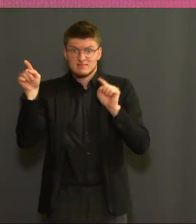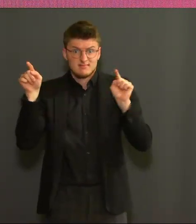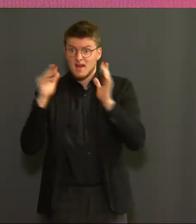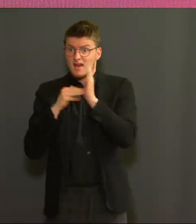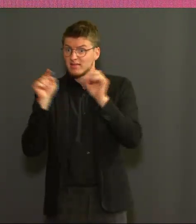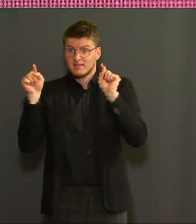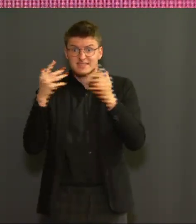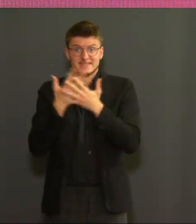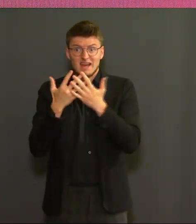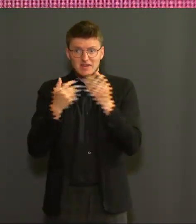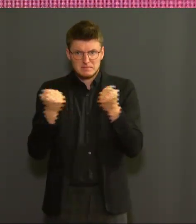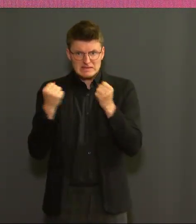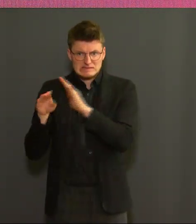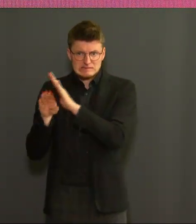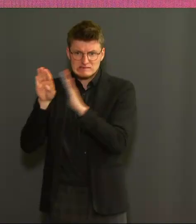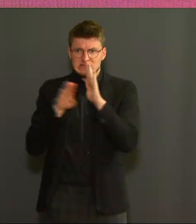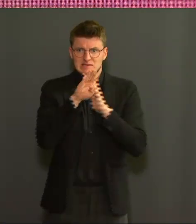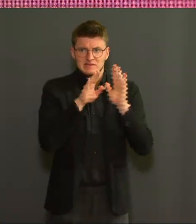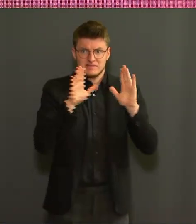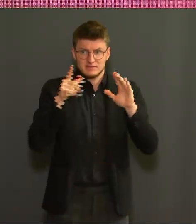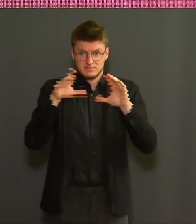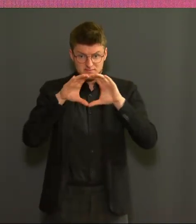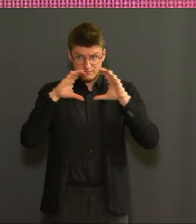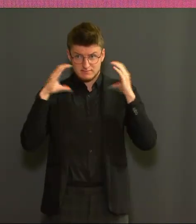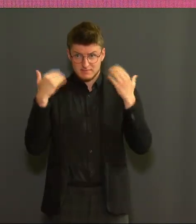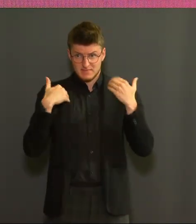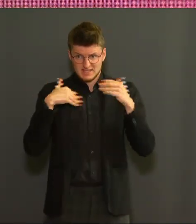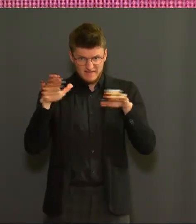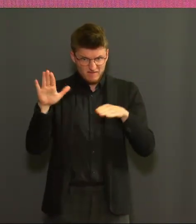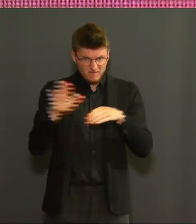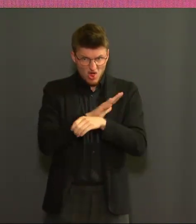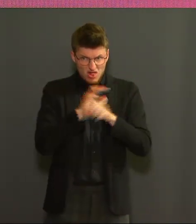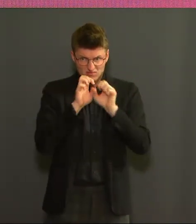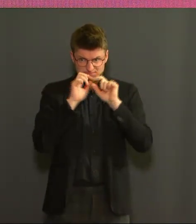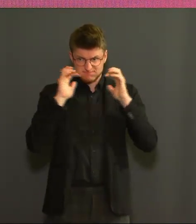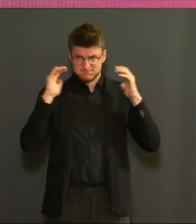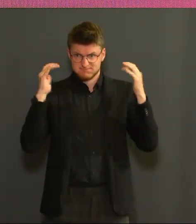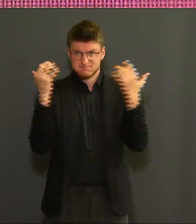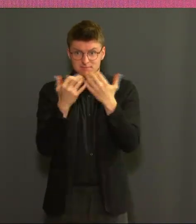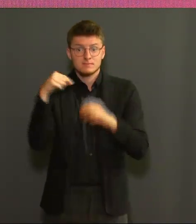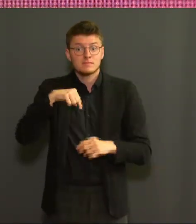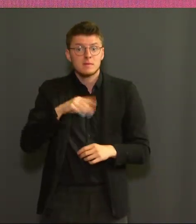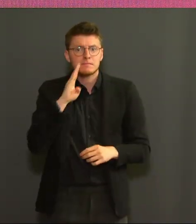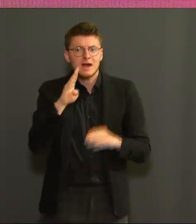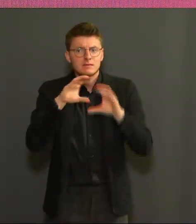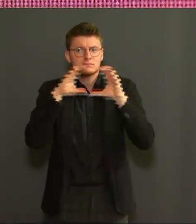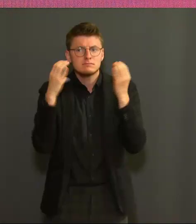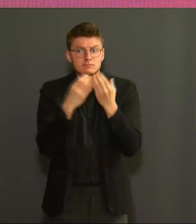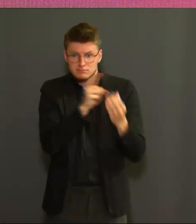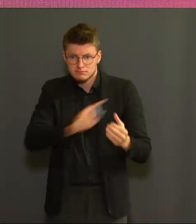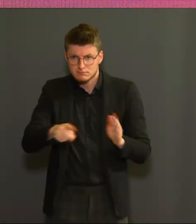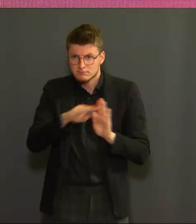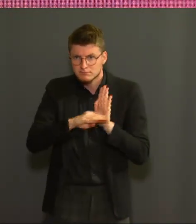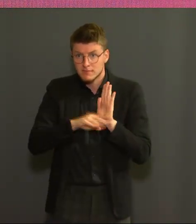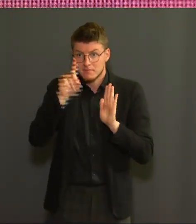de tribunes quasi vol. Iets wat in België in principe niet mogelijk is op dit ogenblik. Bij een doelpunt wordt er